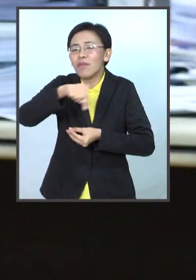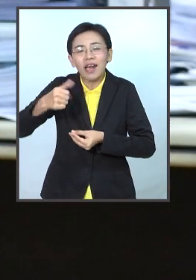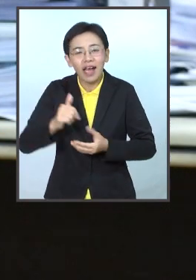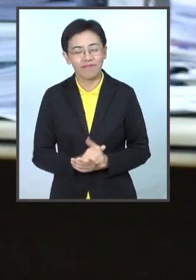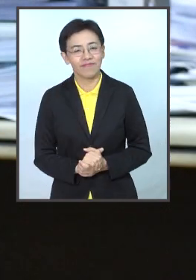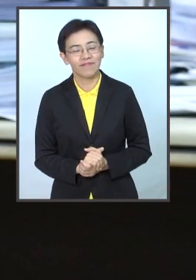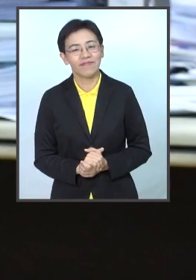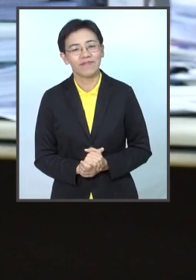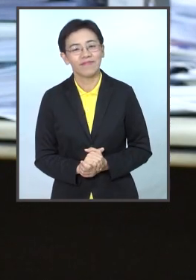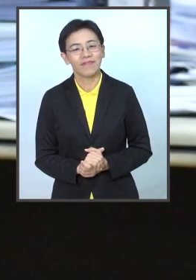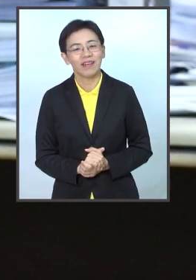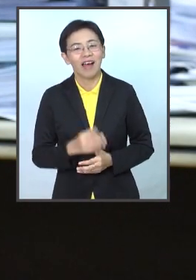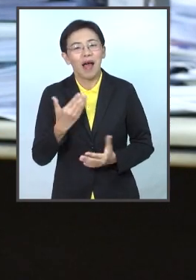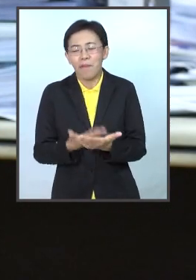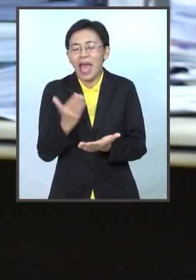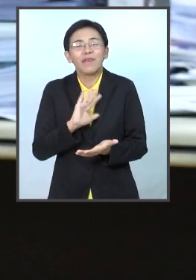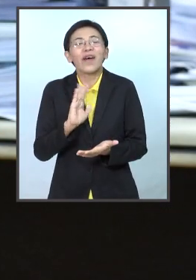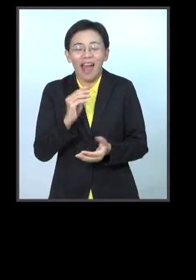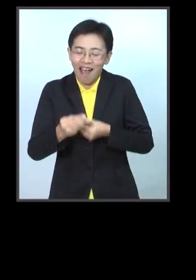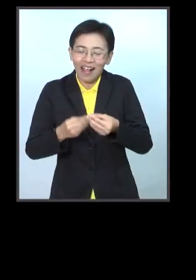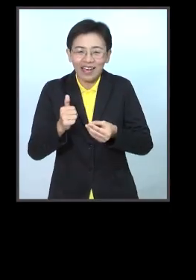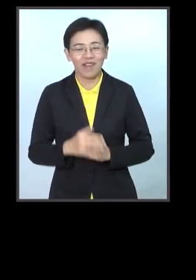ยเพราะว่าไม่เอาแพงค่ะ